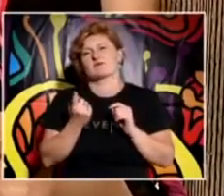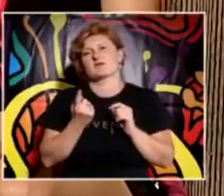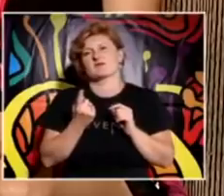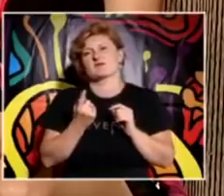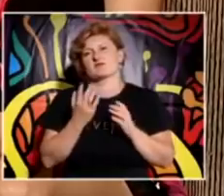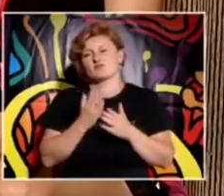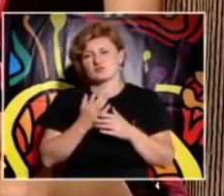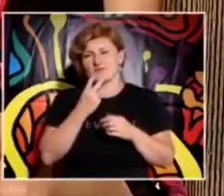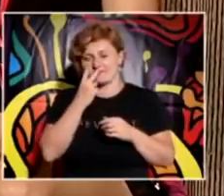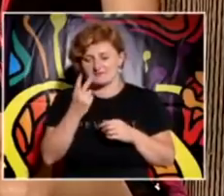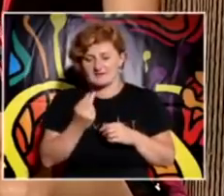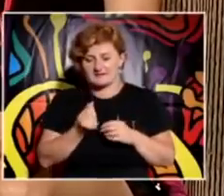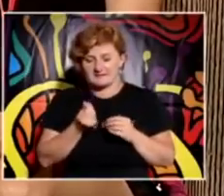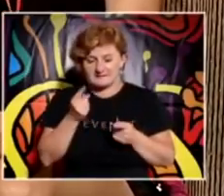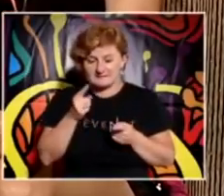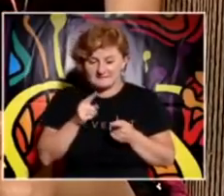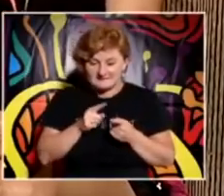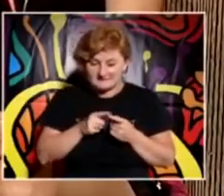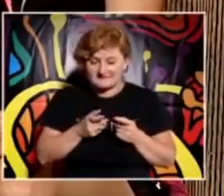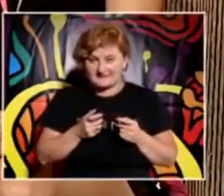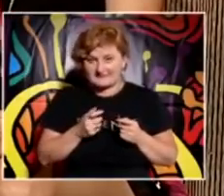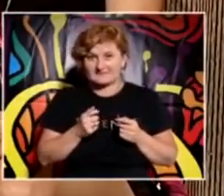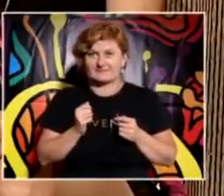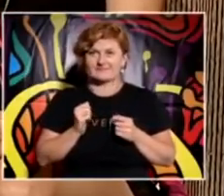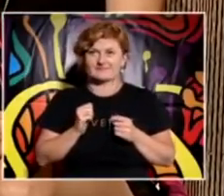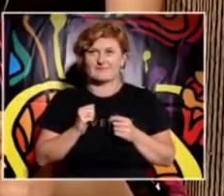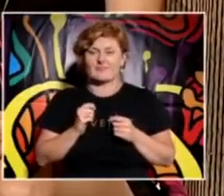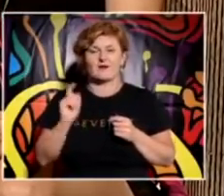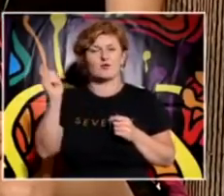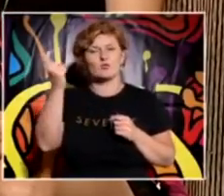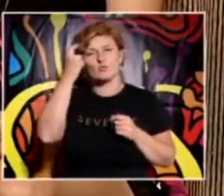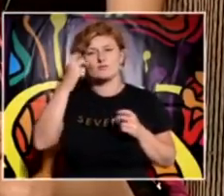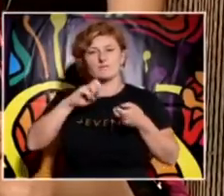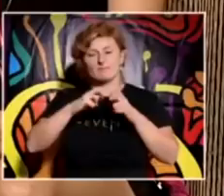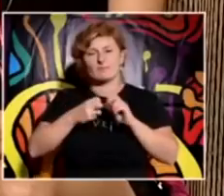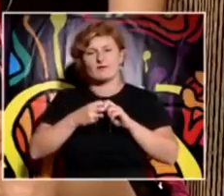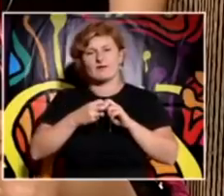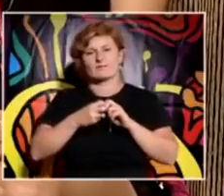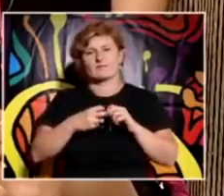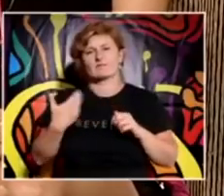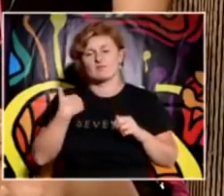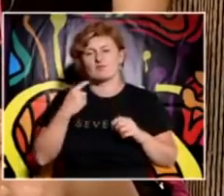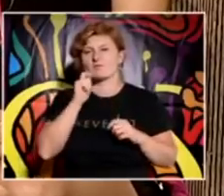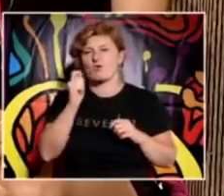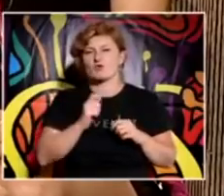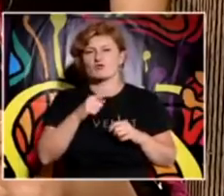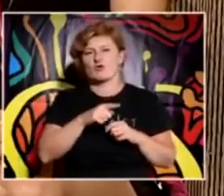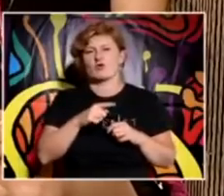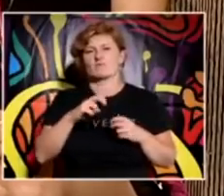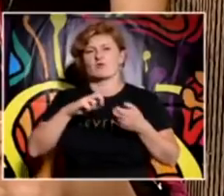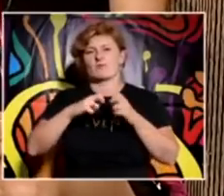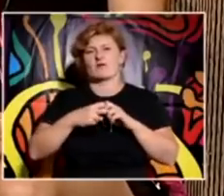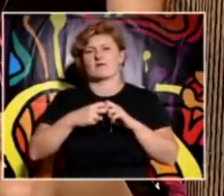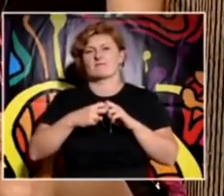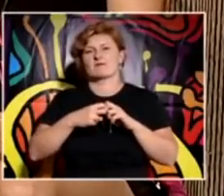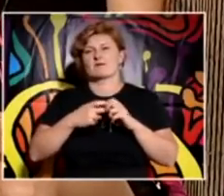już widzieliśmy dno, ale de facto takie główne problemy, które mieliśmy gdzieś w podróży, to były problemy, które wynikały